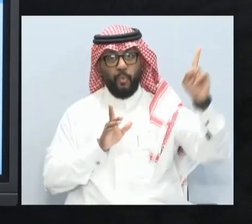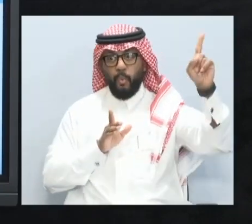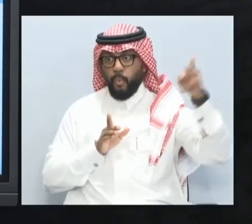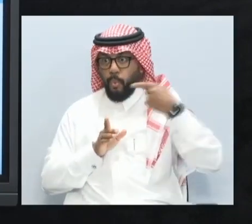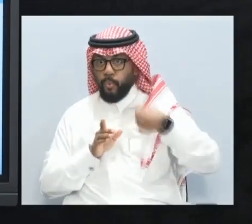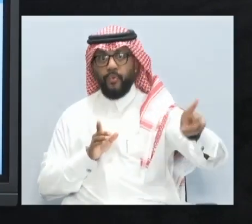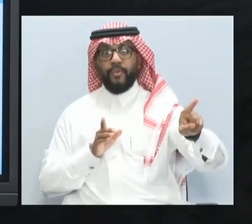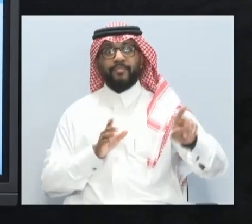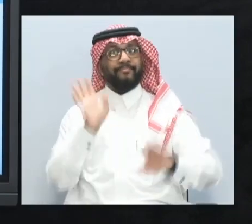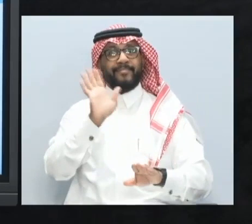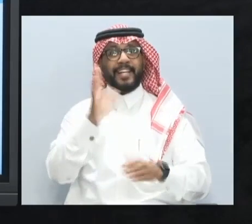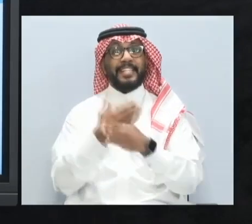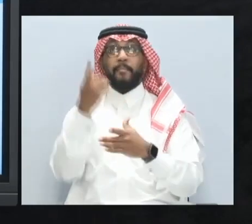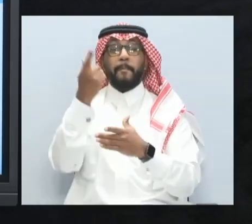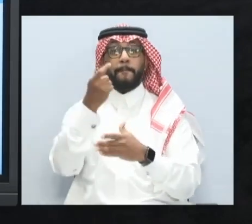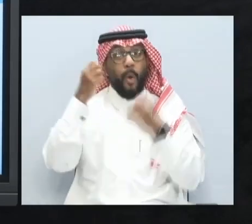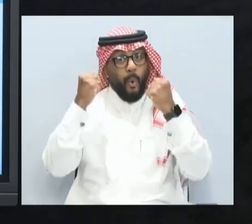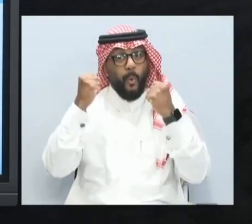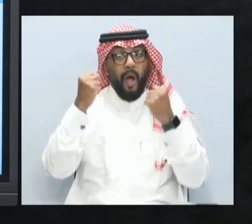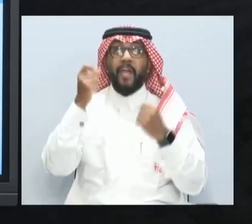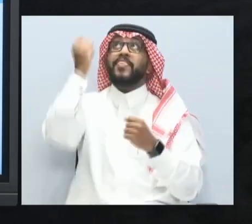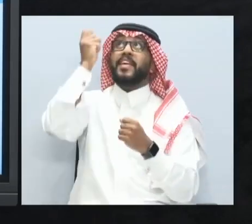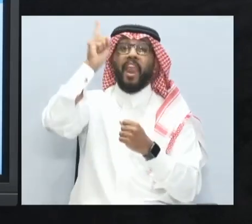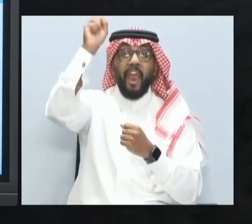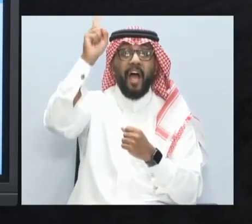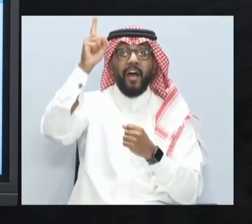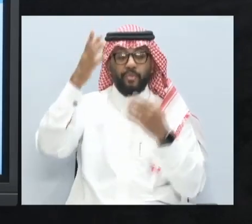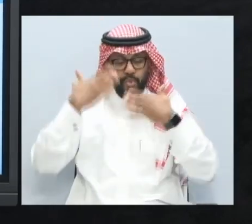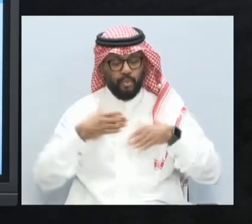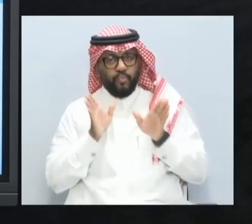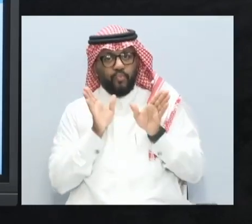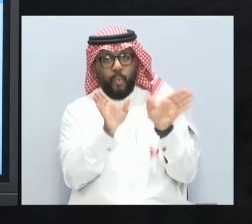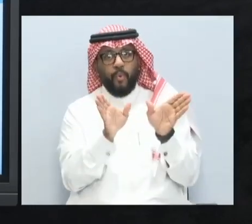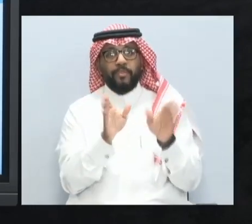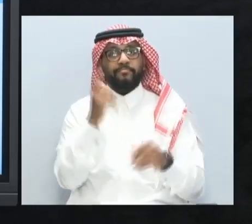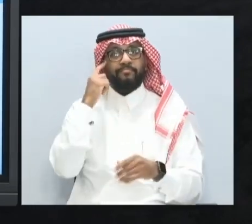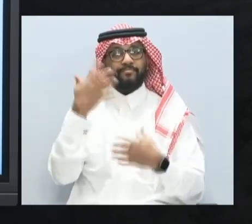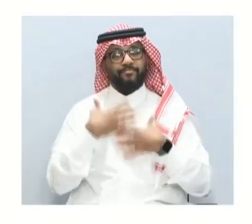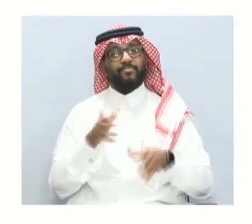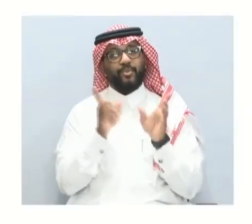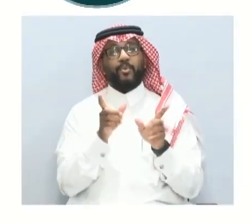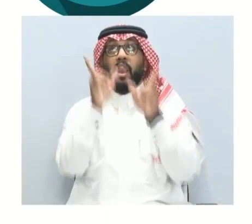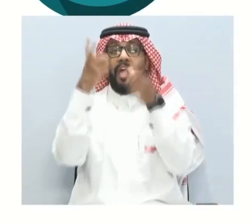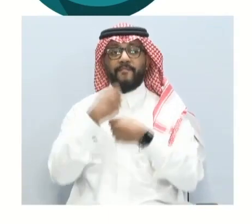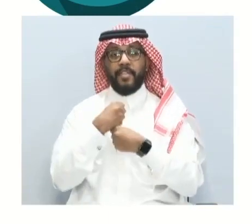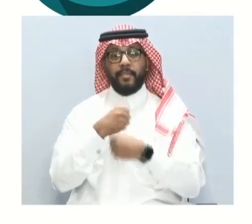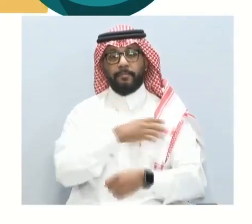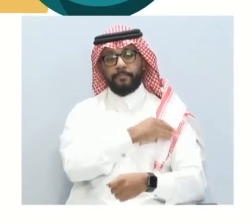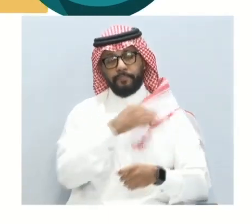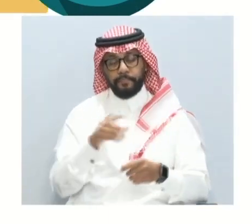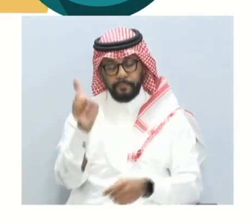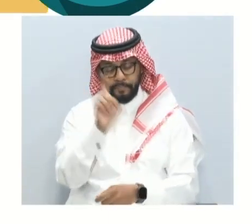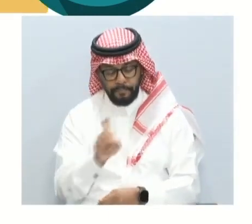عليه مباشره بسبب قوه تحصينك لهذه الامور وهذه الاذكار العظيمه هذا